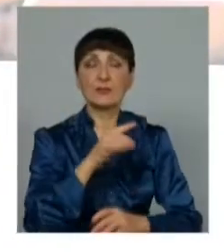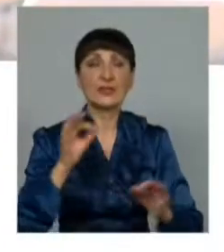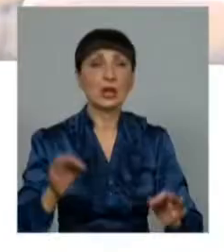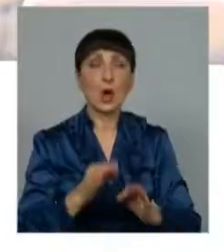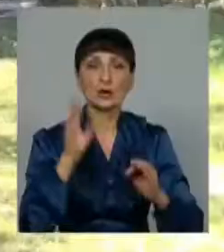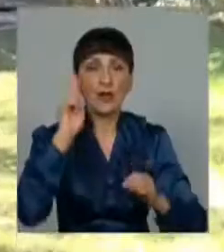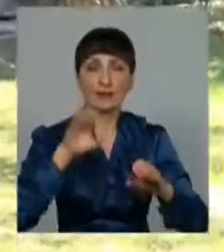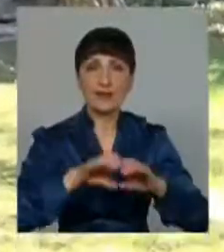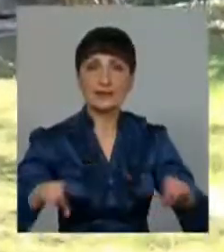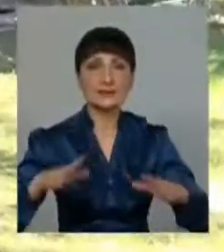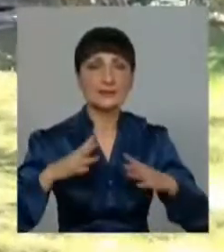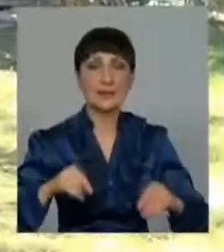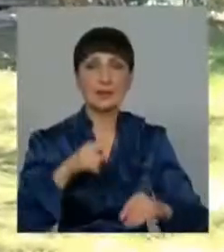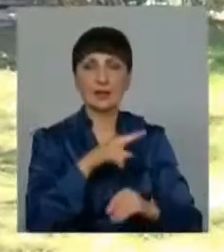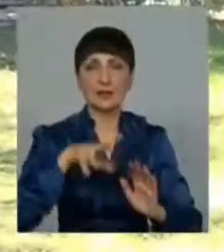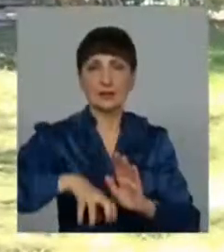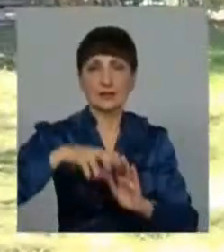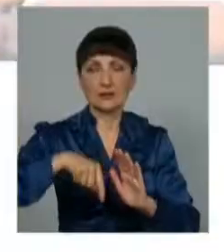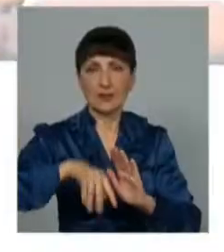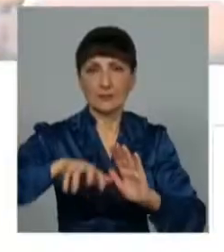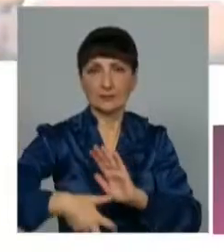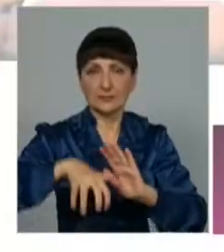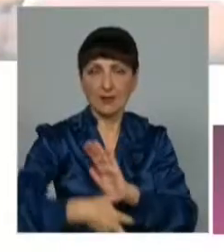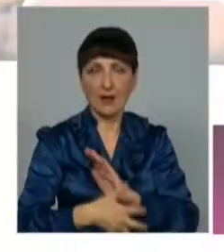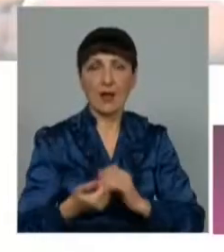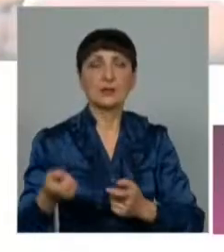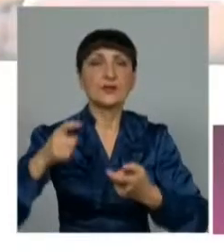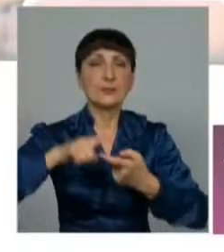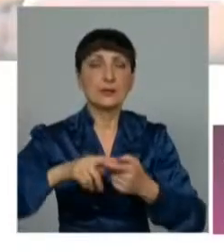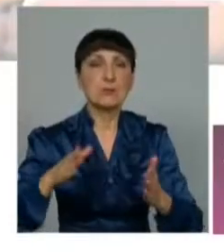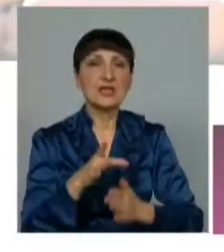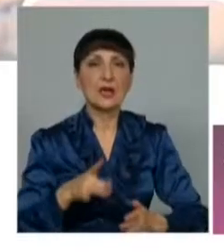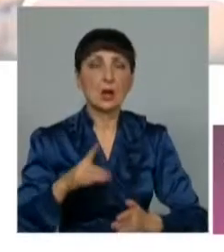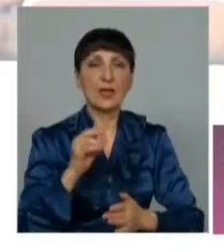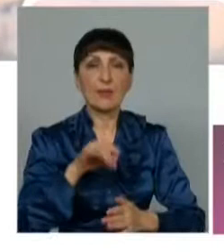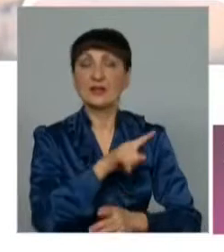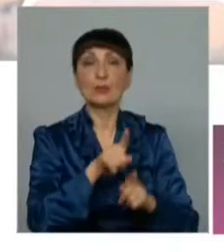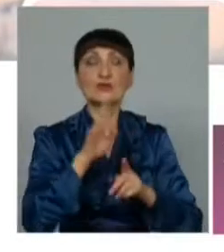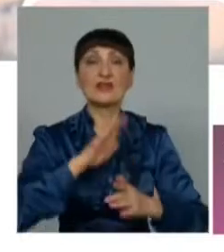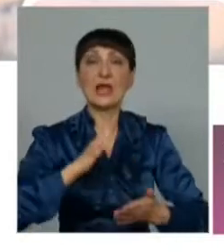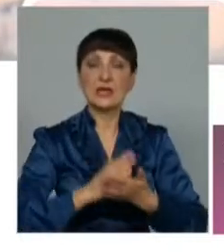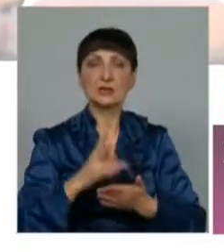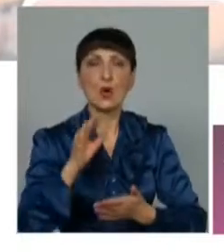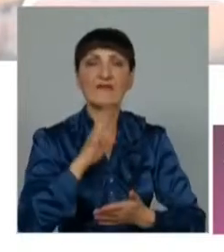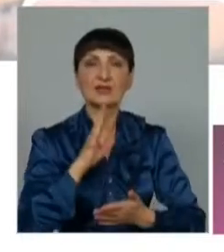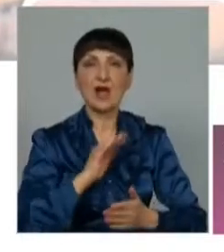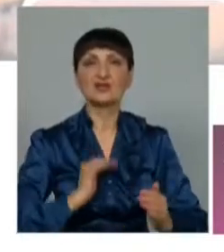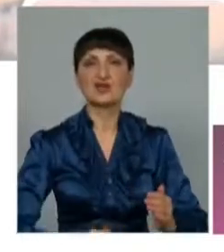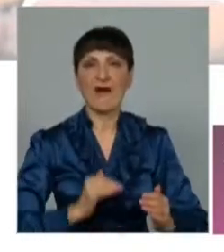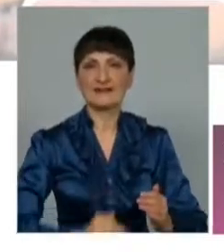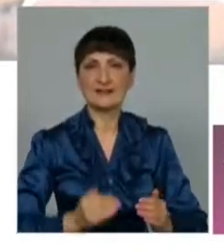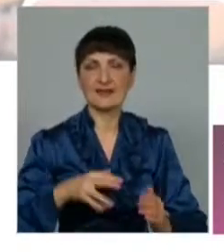изначальной канализации. Они все сидели на септиках. У нас микрорайон Кемель присоединен. Там тоже вода есть, но вода вся сидит на частных